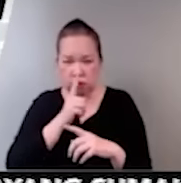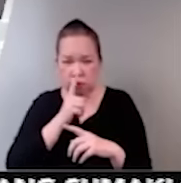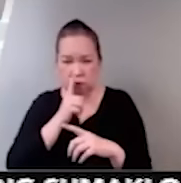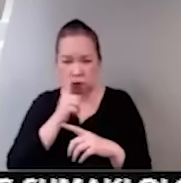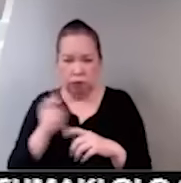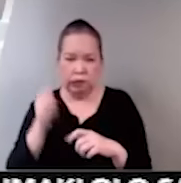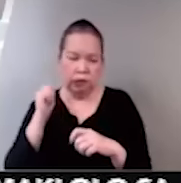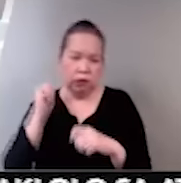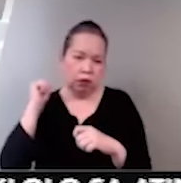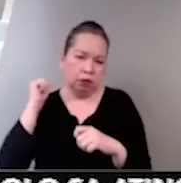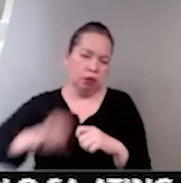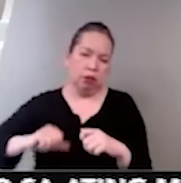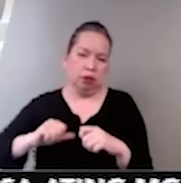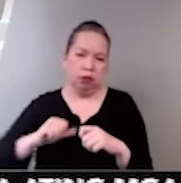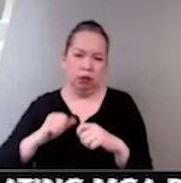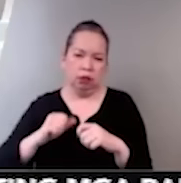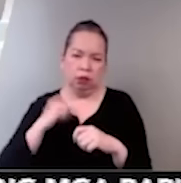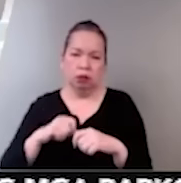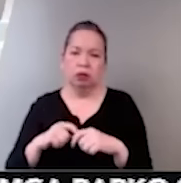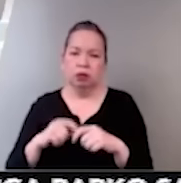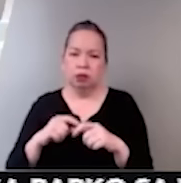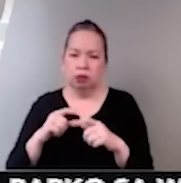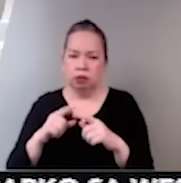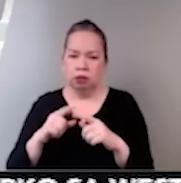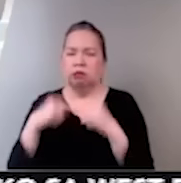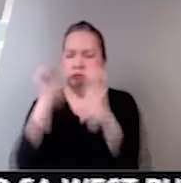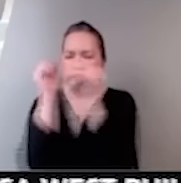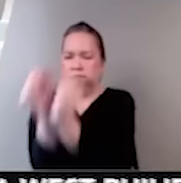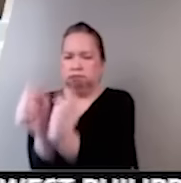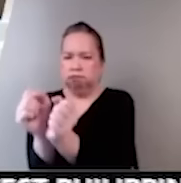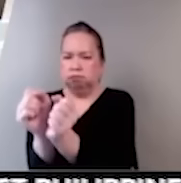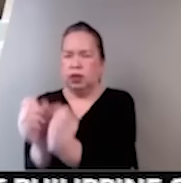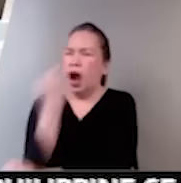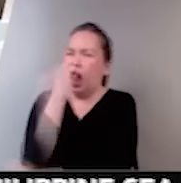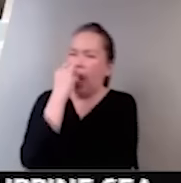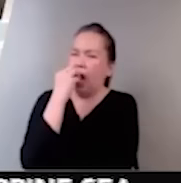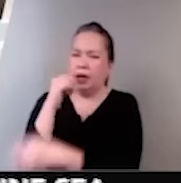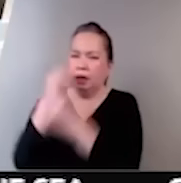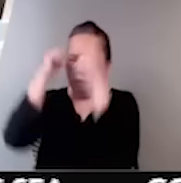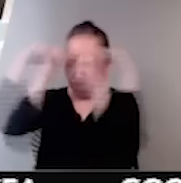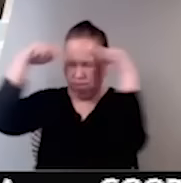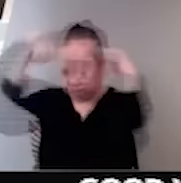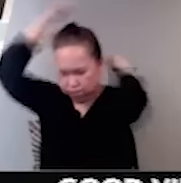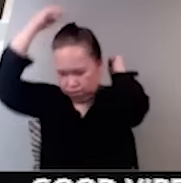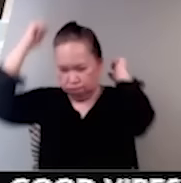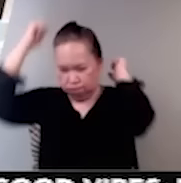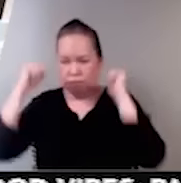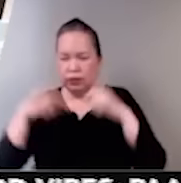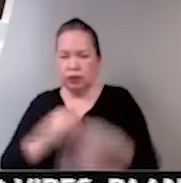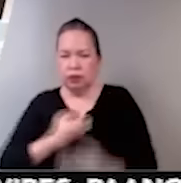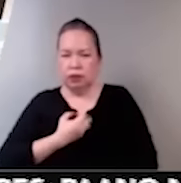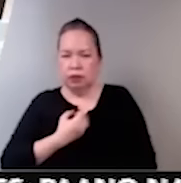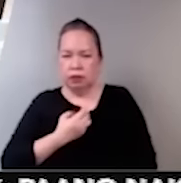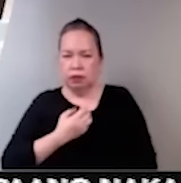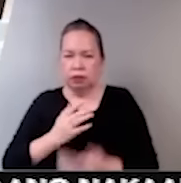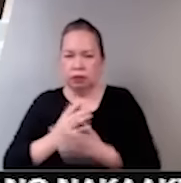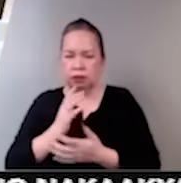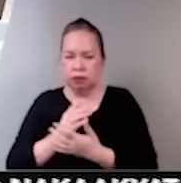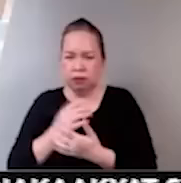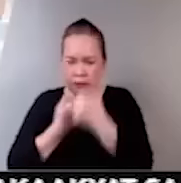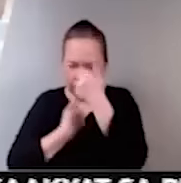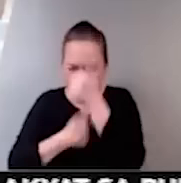sa leeg. Dito na raw siya ginapos, binusalan at piniringan ng suspect. Sa takot, napilitan daw siyang sumunod sa mga